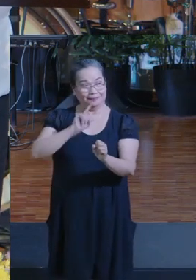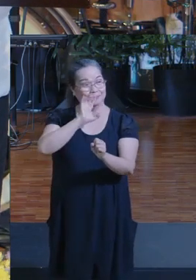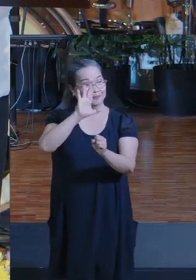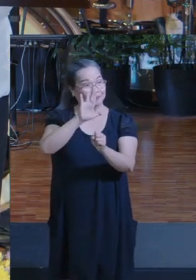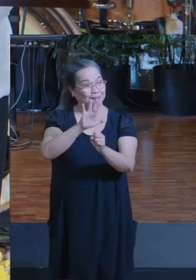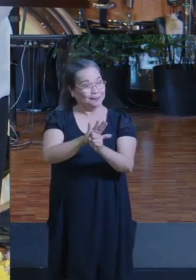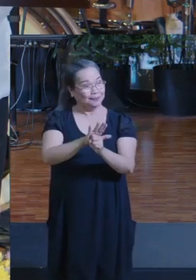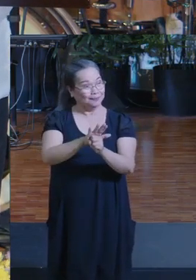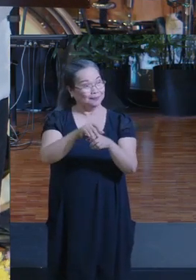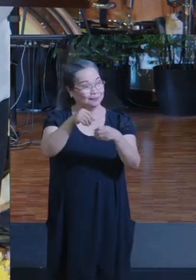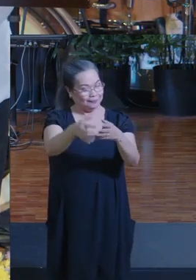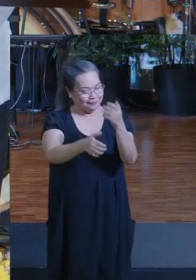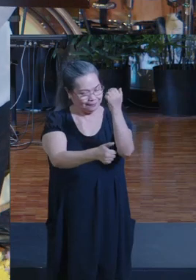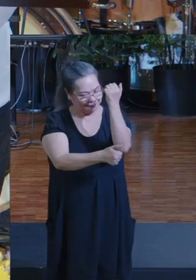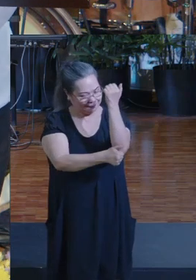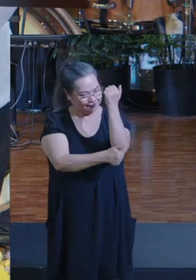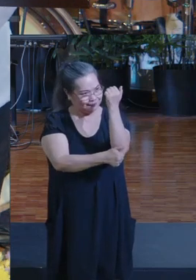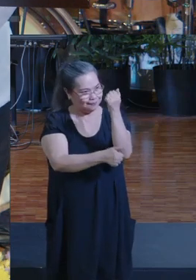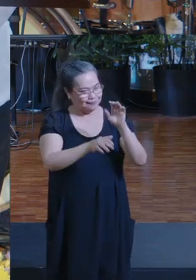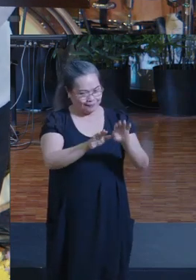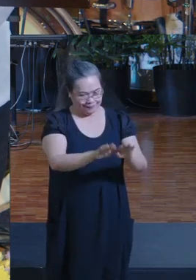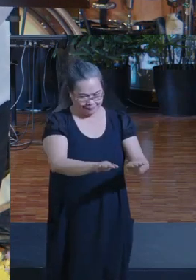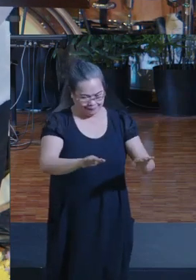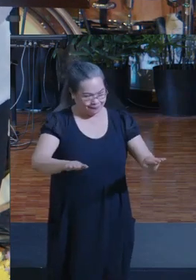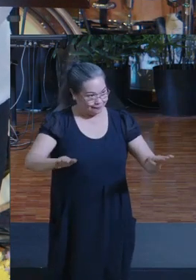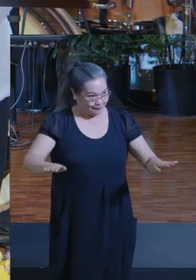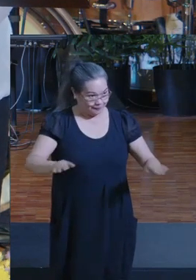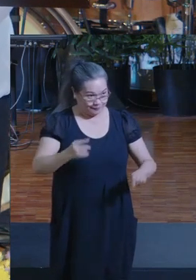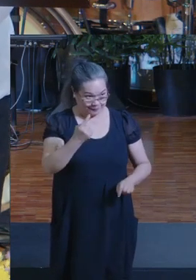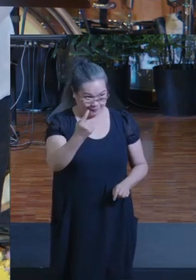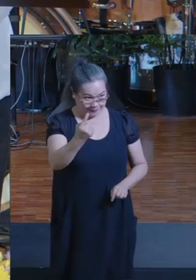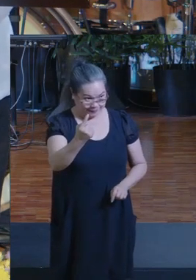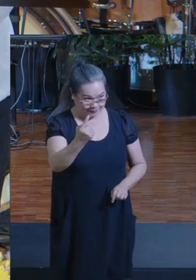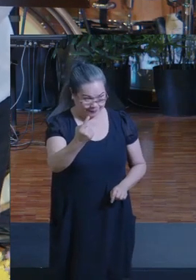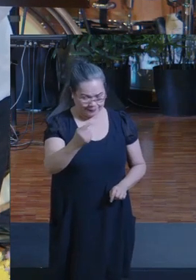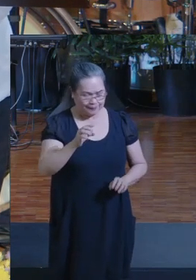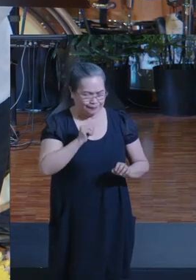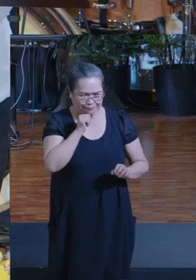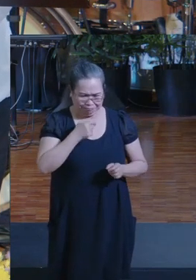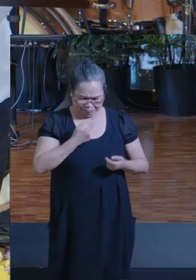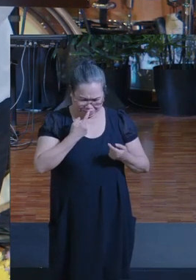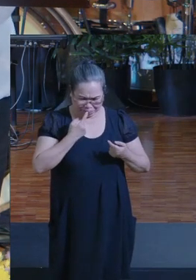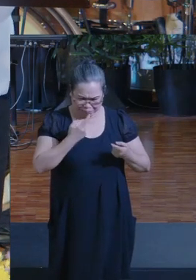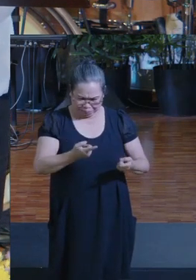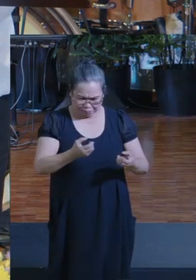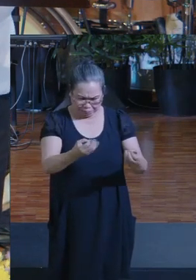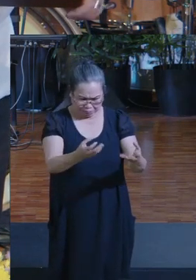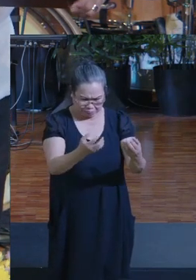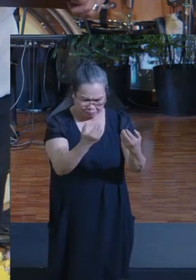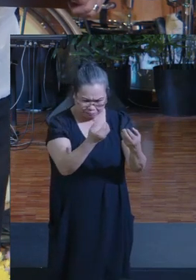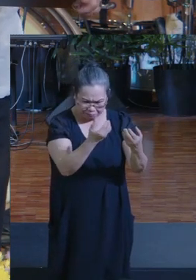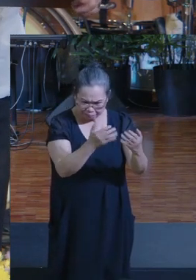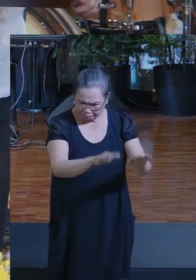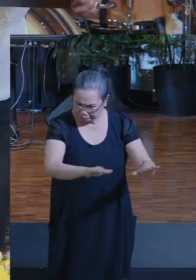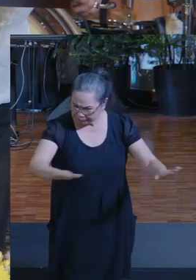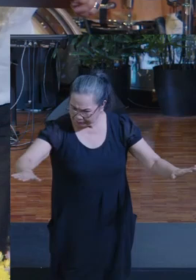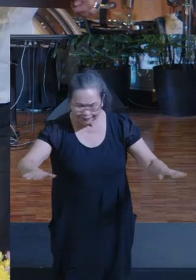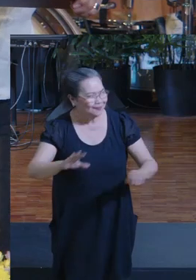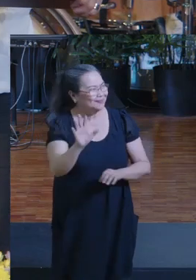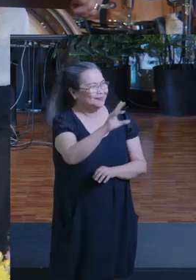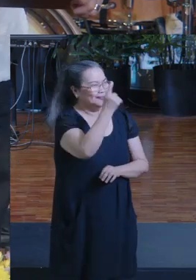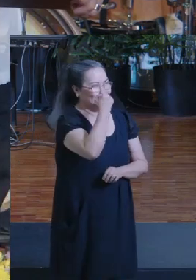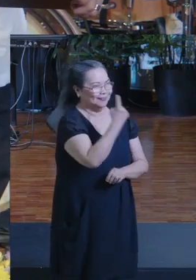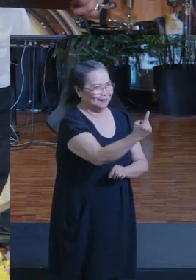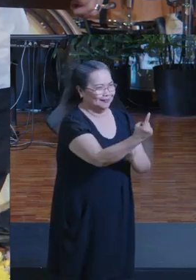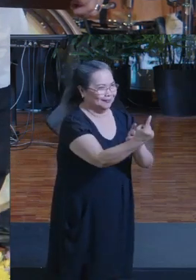were made to Abraham and to his offspring, singular. It does not say and to offsprings, plural,